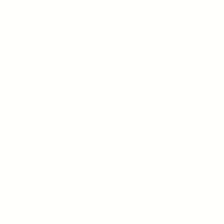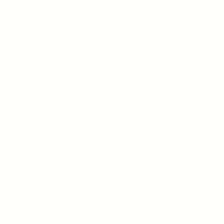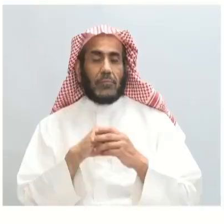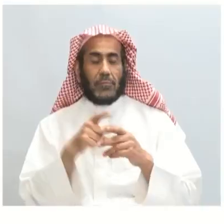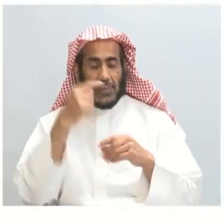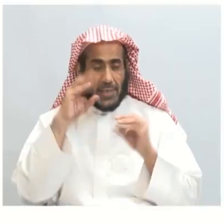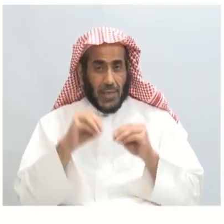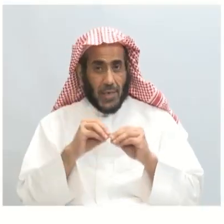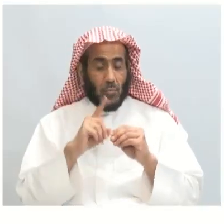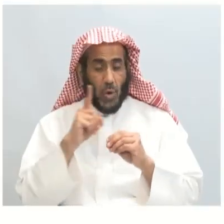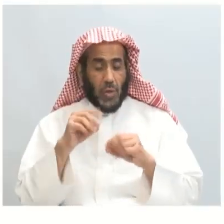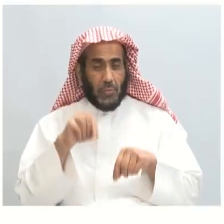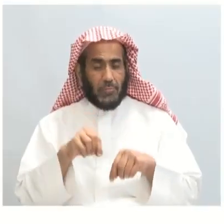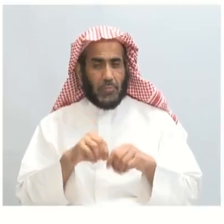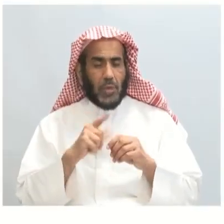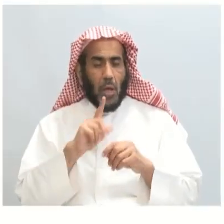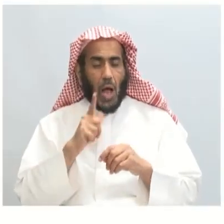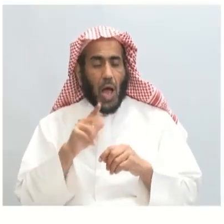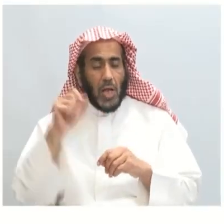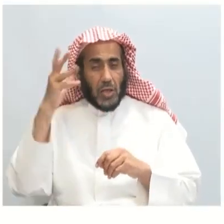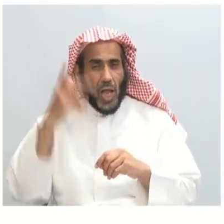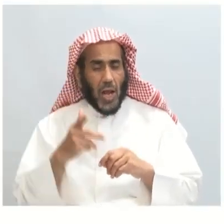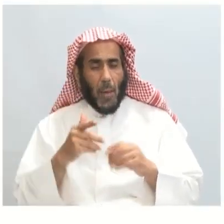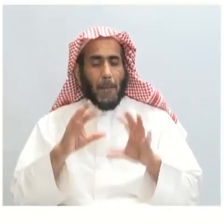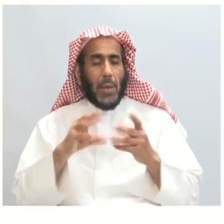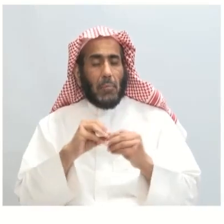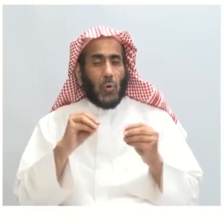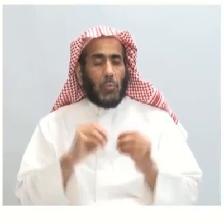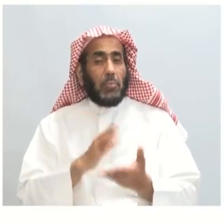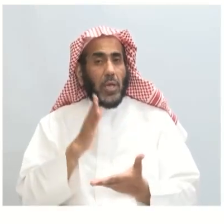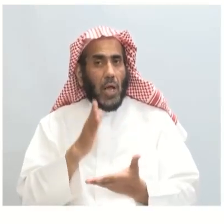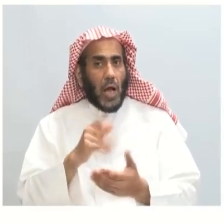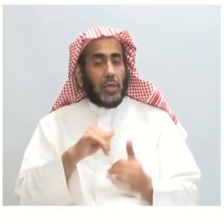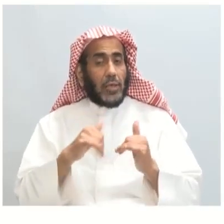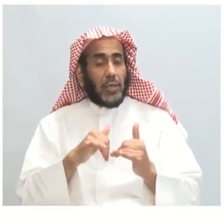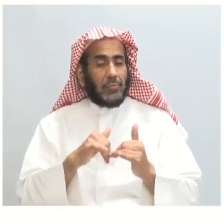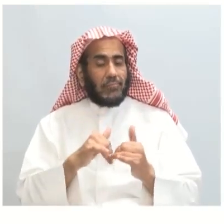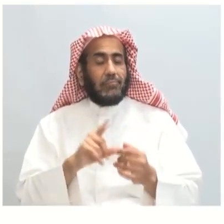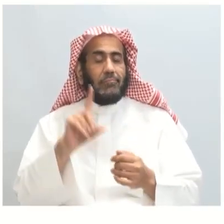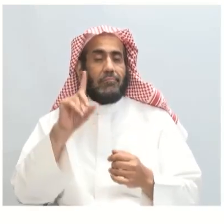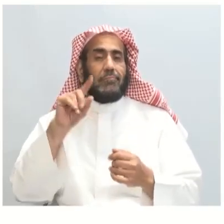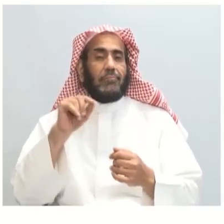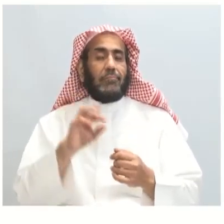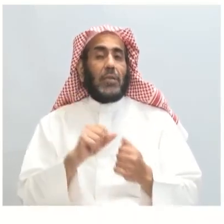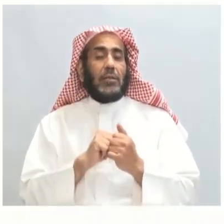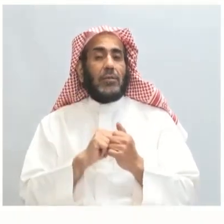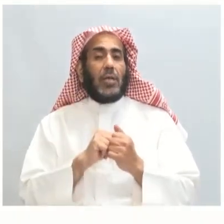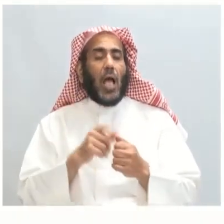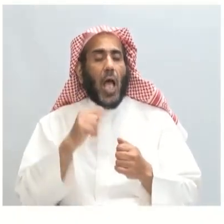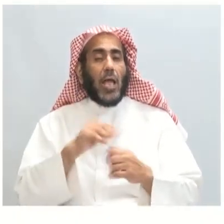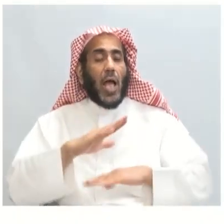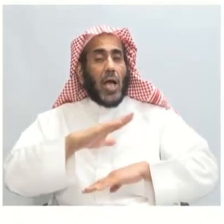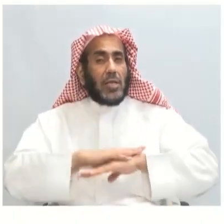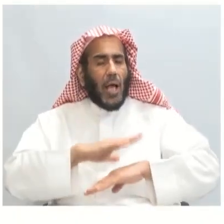اذا نلاحظ هنا عندما قال الشاعر قلنا ما المقصود بحق الطريق احسنت ممتاز اي